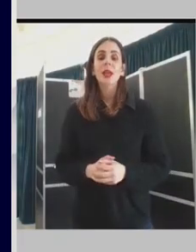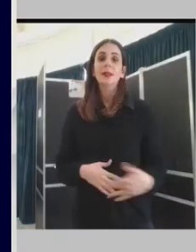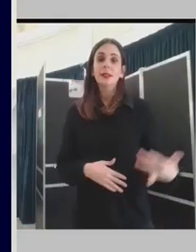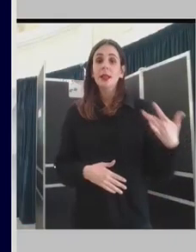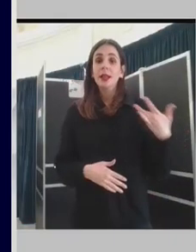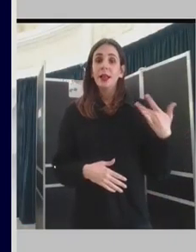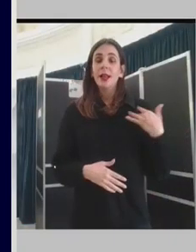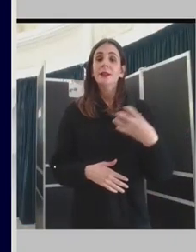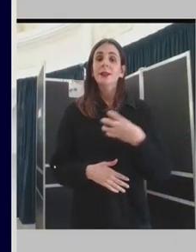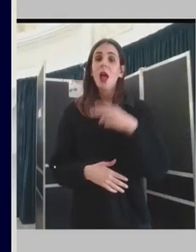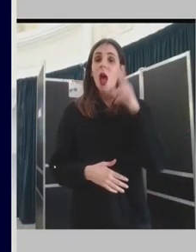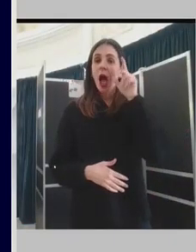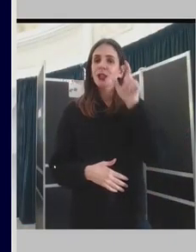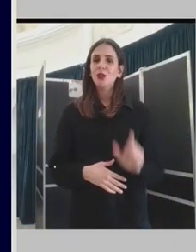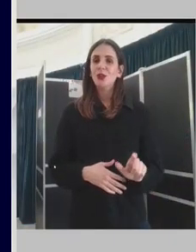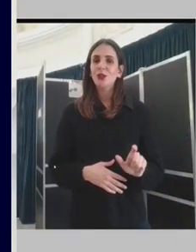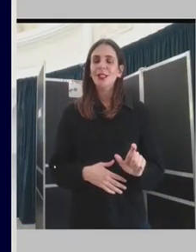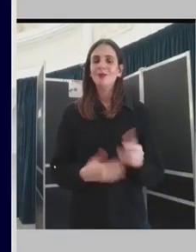Grazie Assessora. Allora,